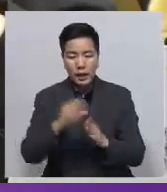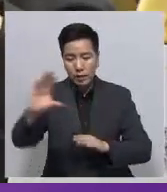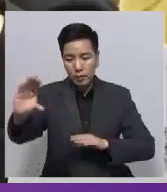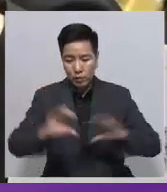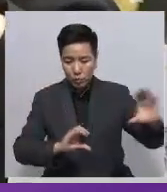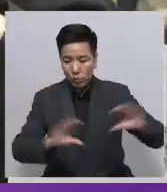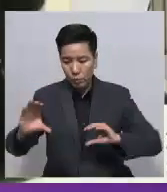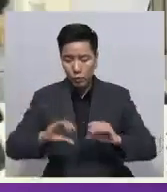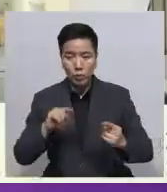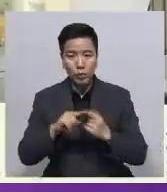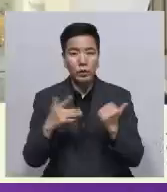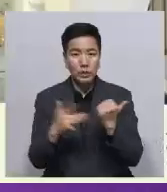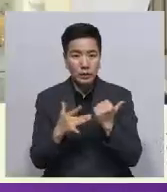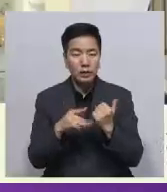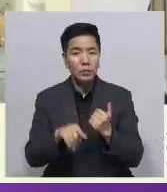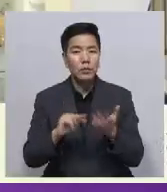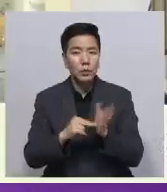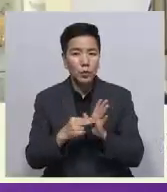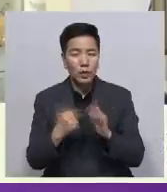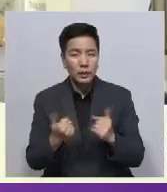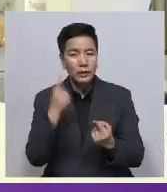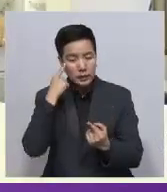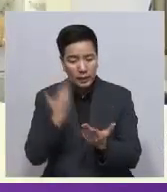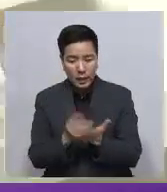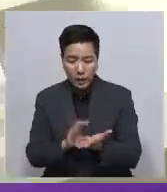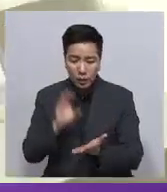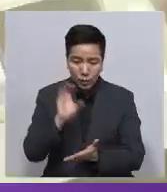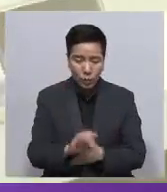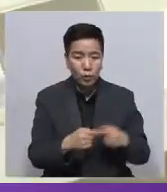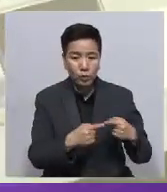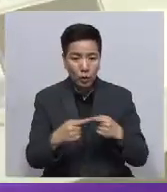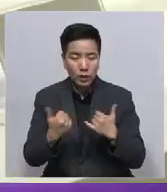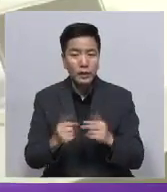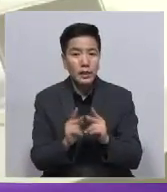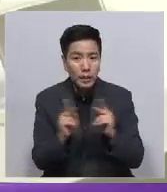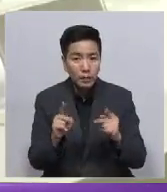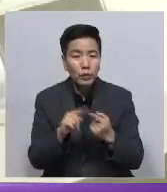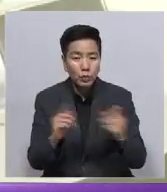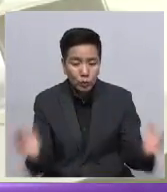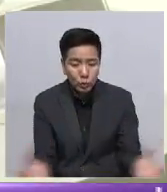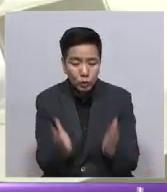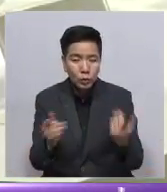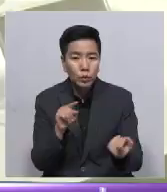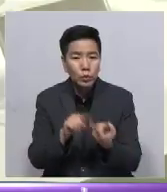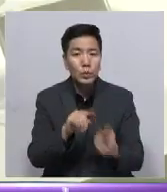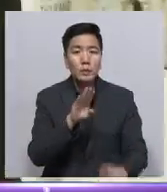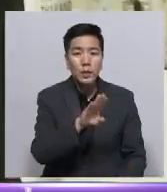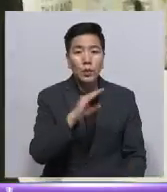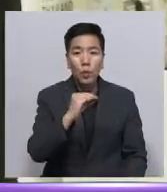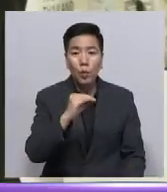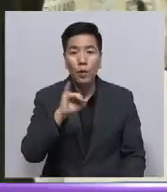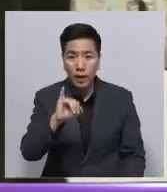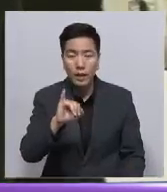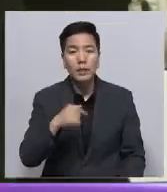งทุนและเทคโนโลยีทำให้เกิดการต่อยอดการลงทุนต่อเนื่องสำนักงานคณะกรรมการส่งเสริมการลงทุนหรือ BOI